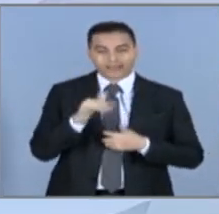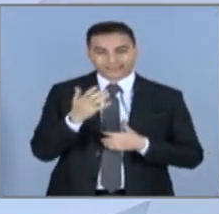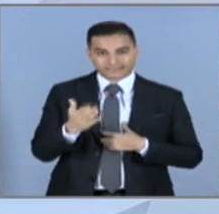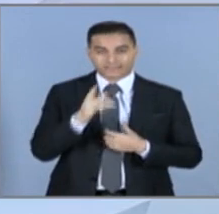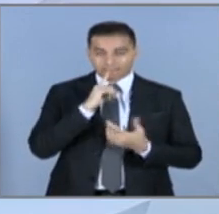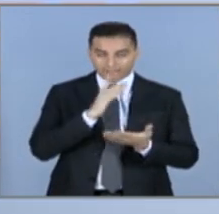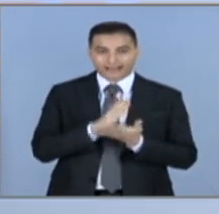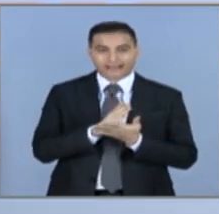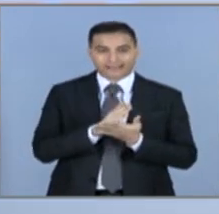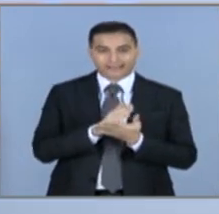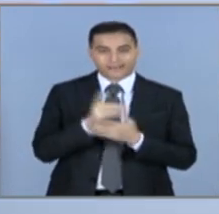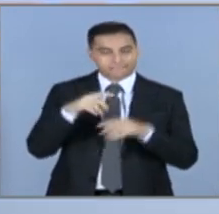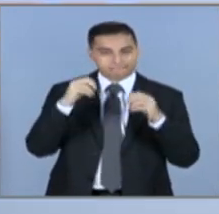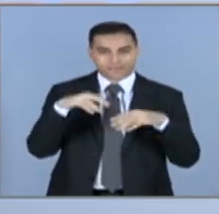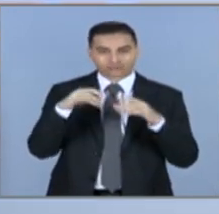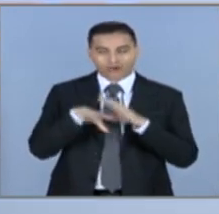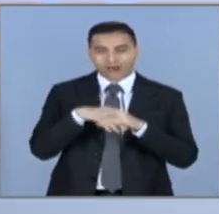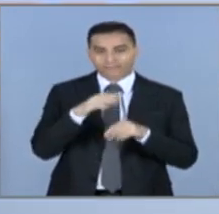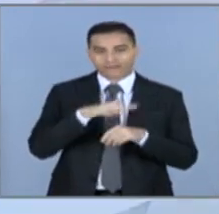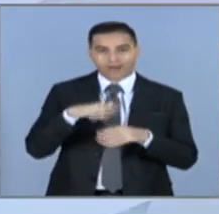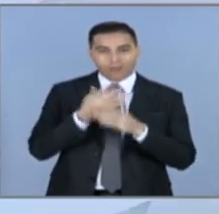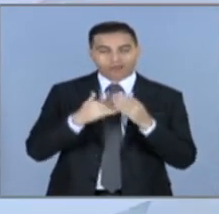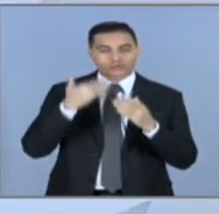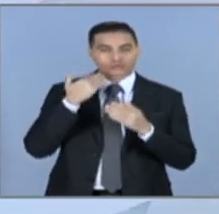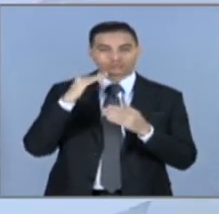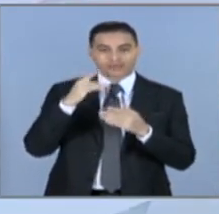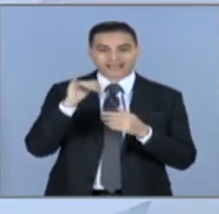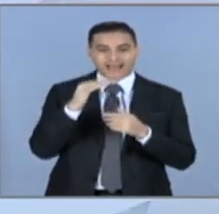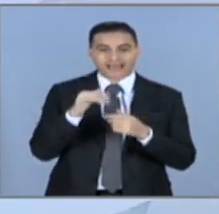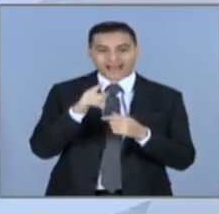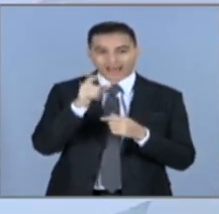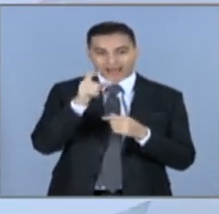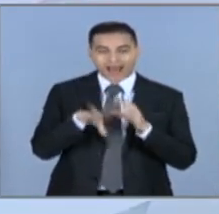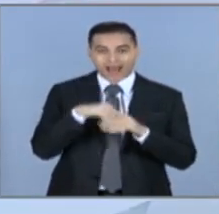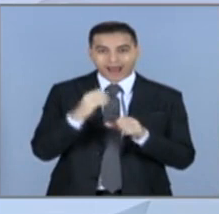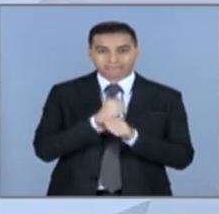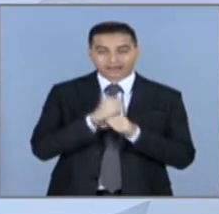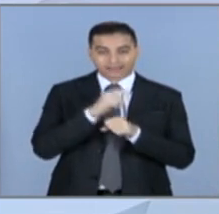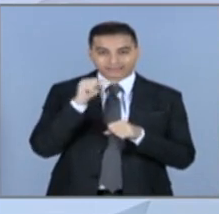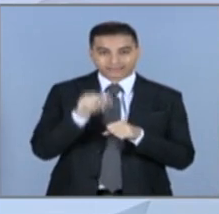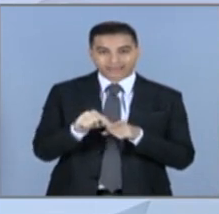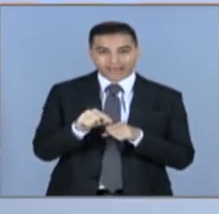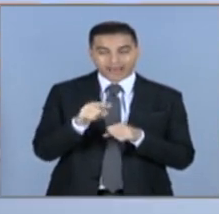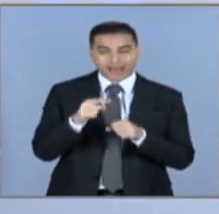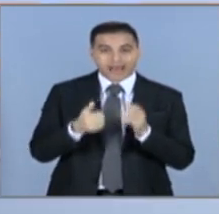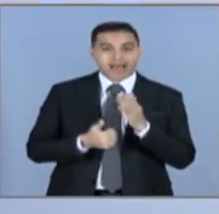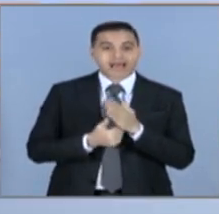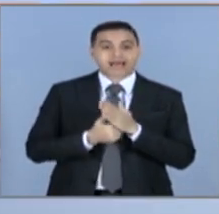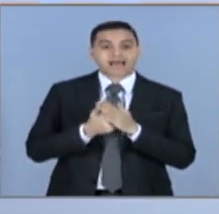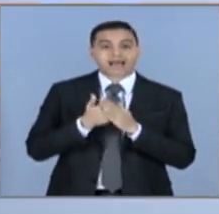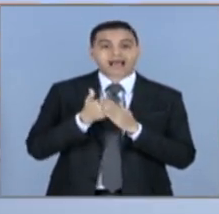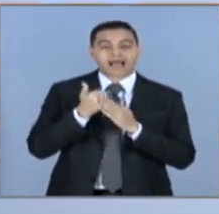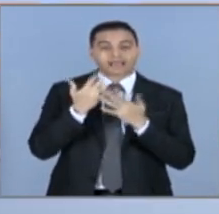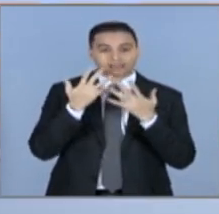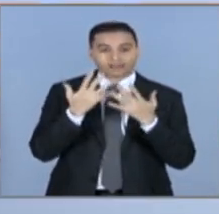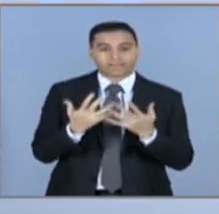شكرا بجد يعني ما شاء الله عليهم، حاجة مشرفة. شكرا يحيى، اللي انت عملته ده انجاز.